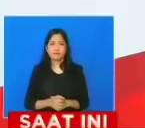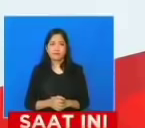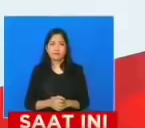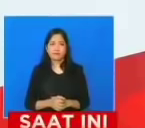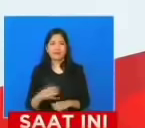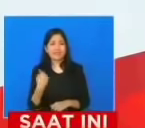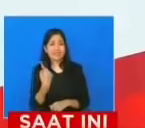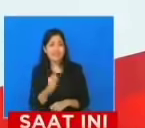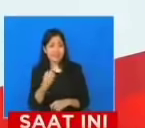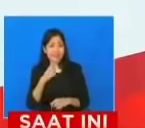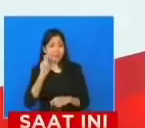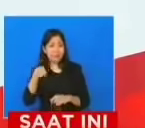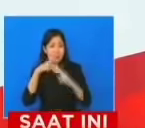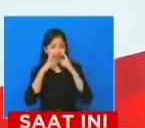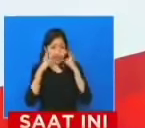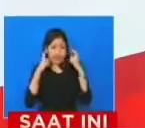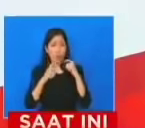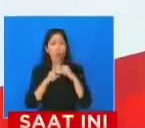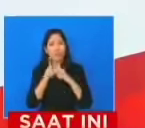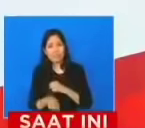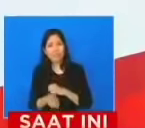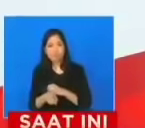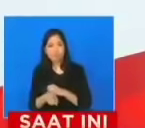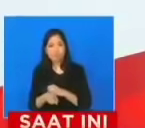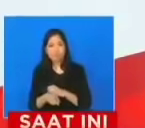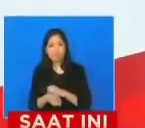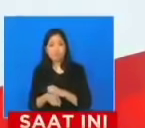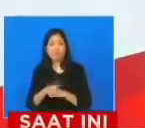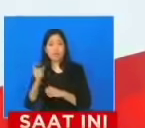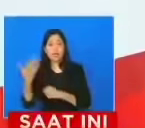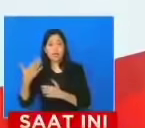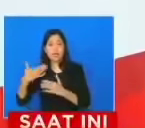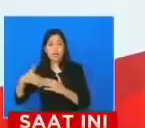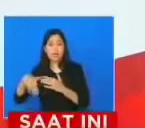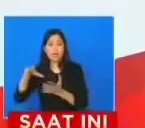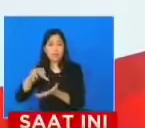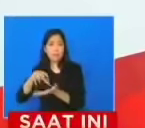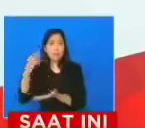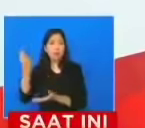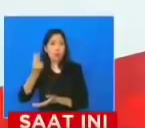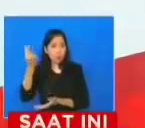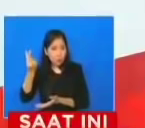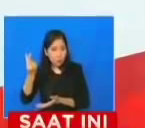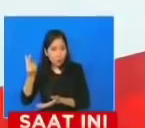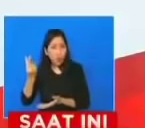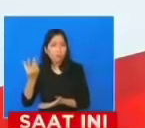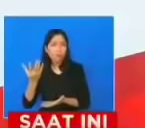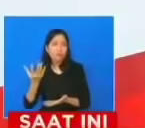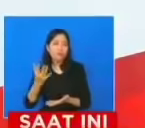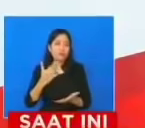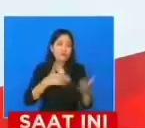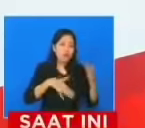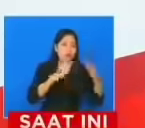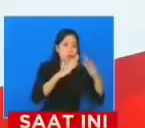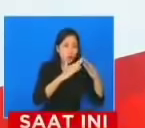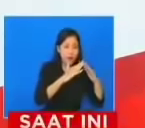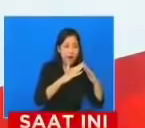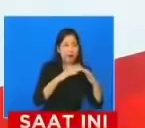menggunakan masker manakala berada di ruang publik, manakala ada di luar